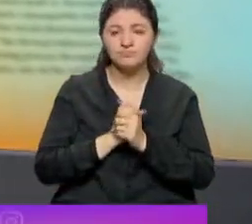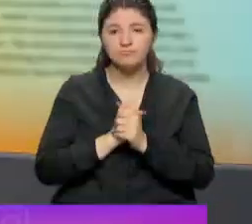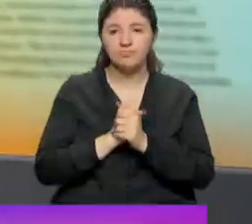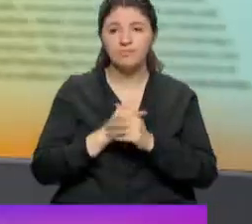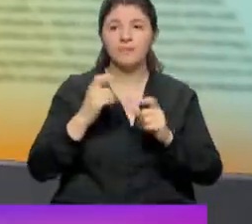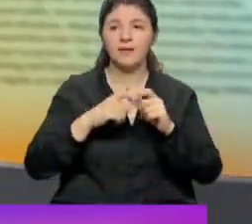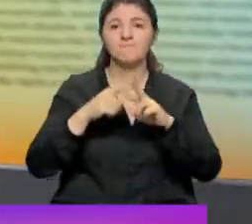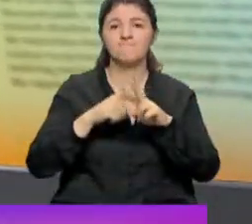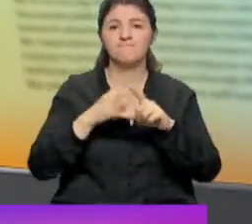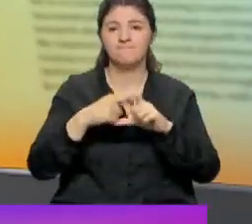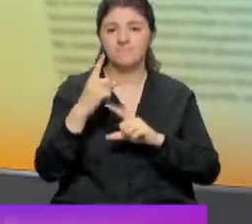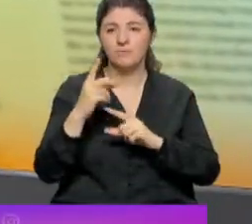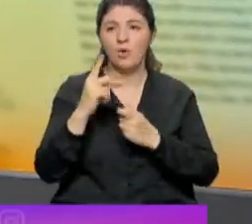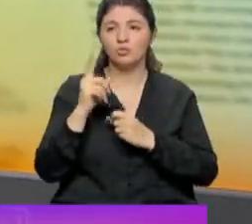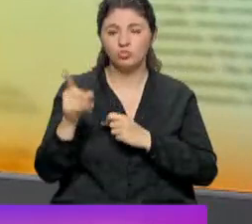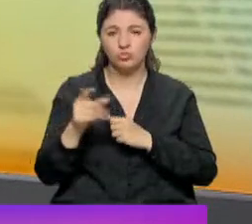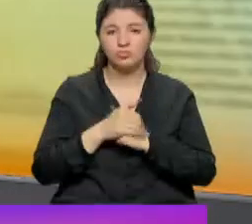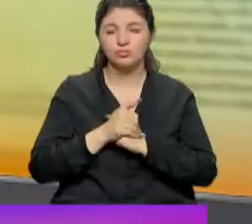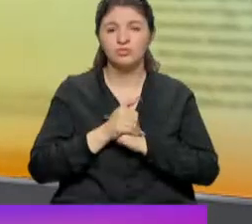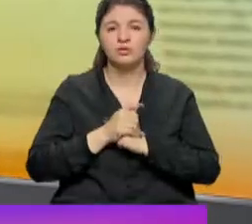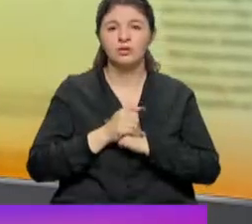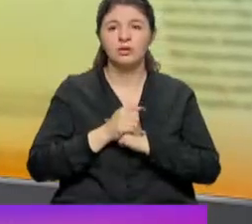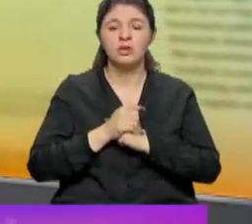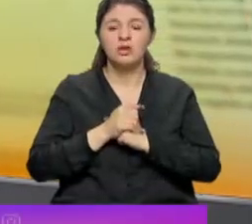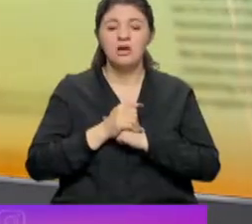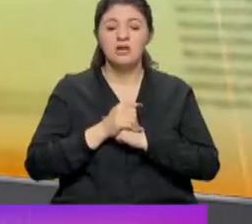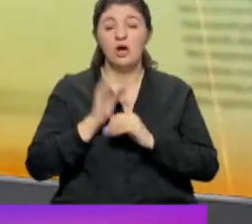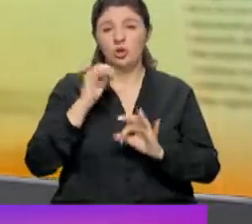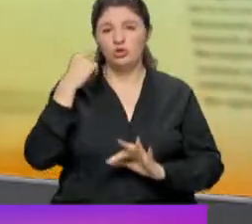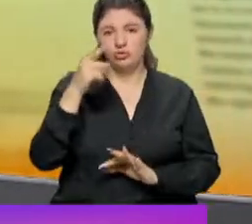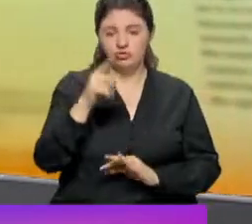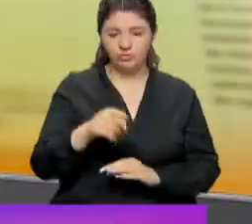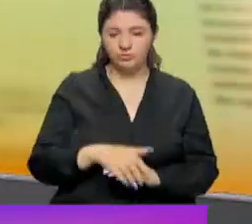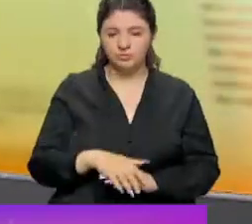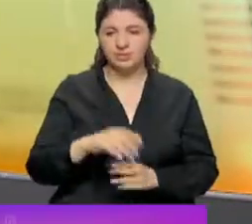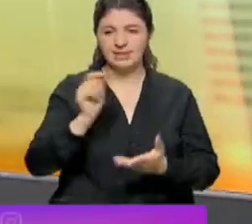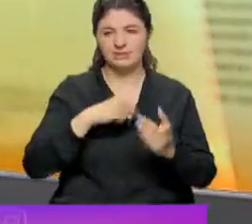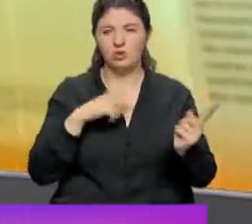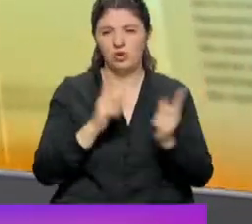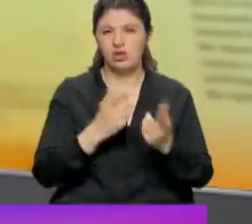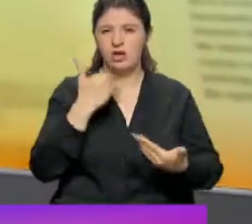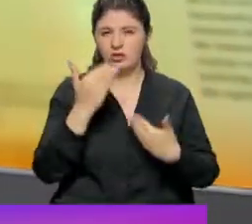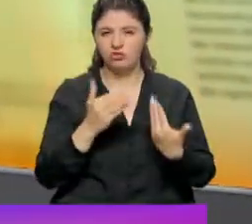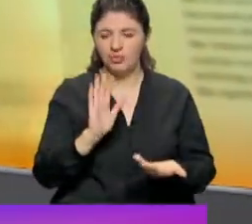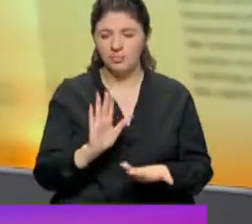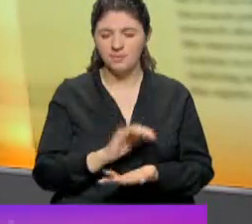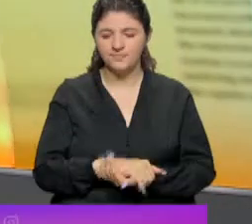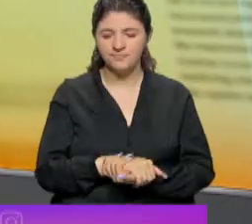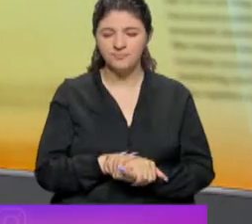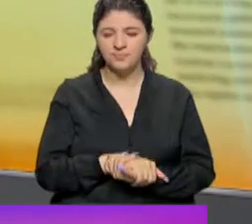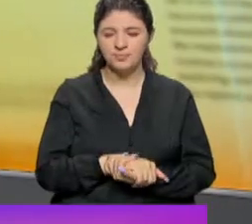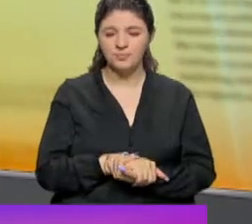Fatih Öztürk bu şöyle düşünün yazıyoruz etmeyeceğim de